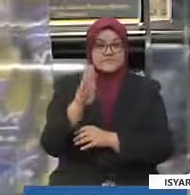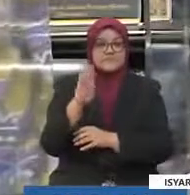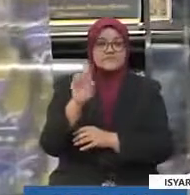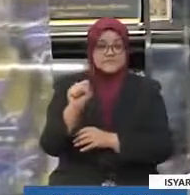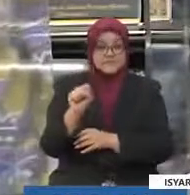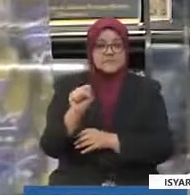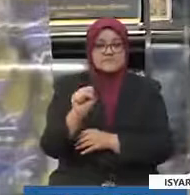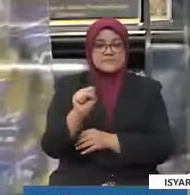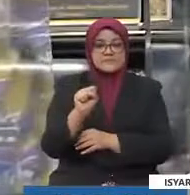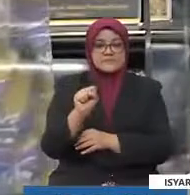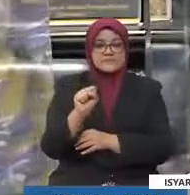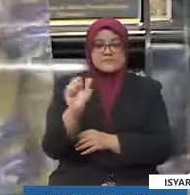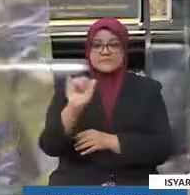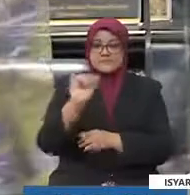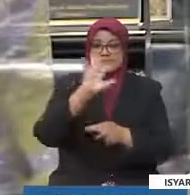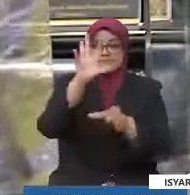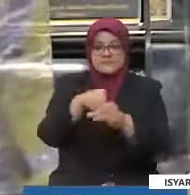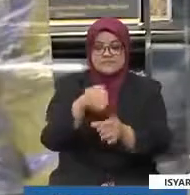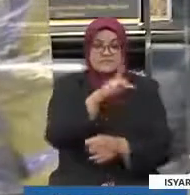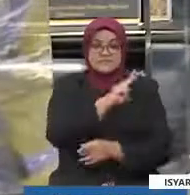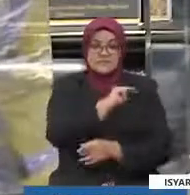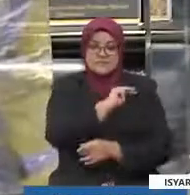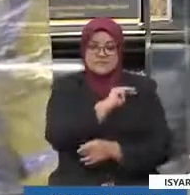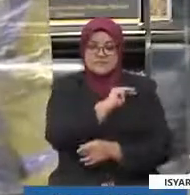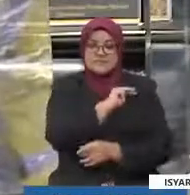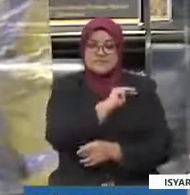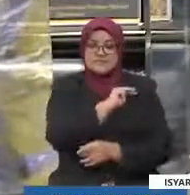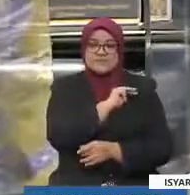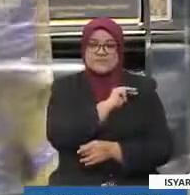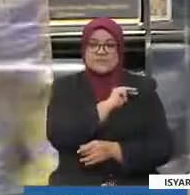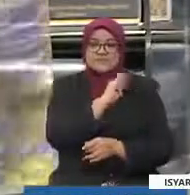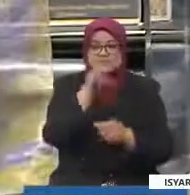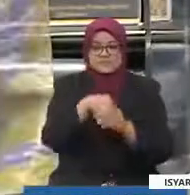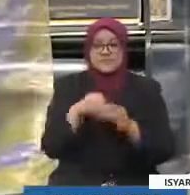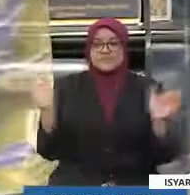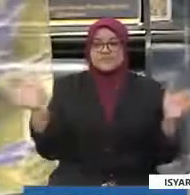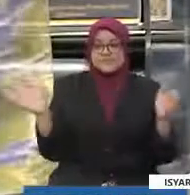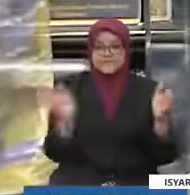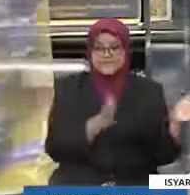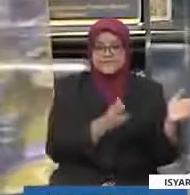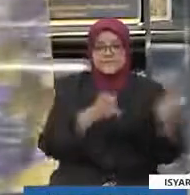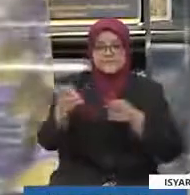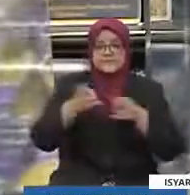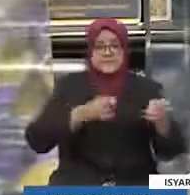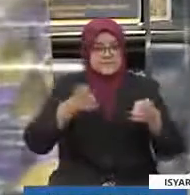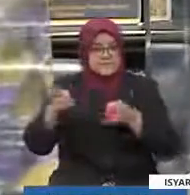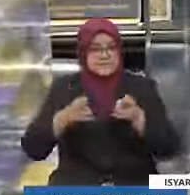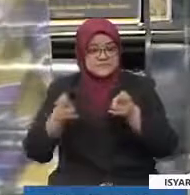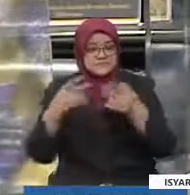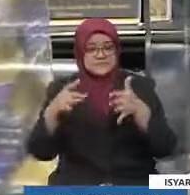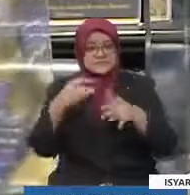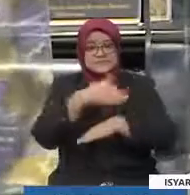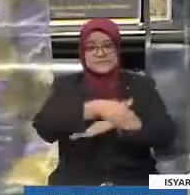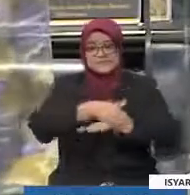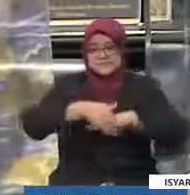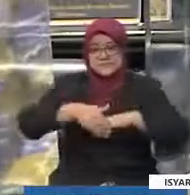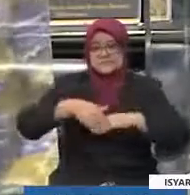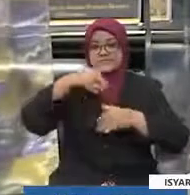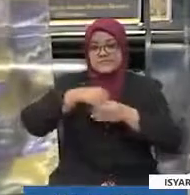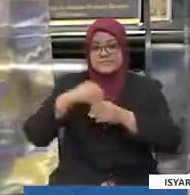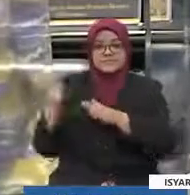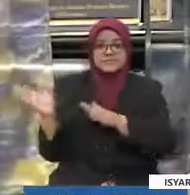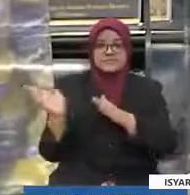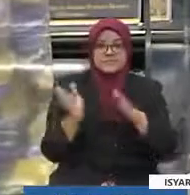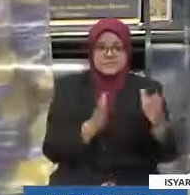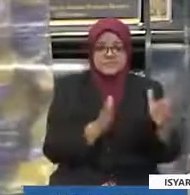KBS merupakan salah sebuah kementerian yang turut terlibat dalam melaksanakan inisiatif-inisiatif yang telah digariskan